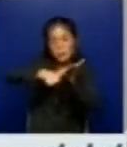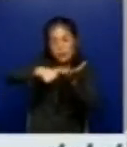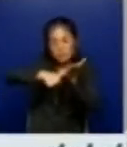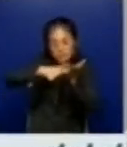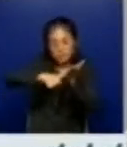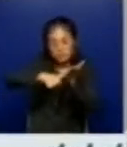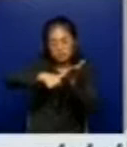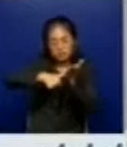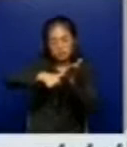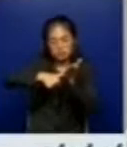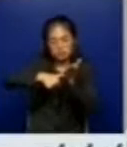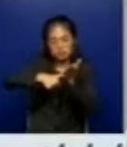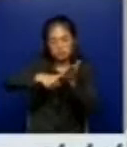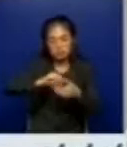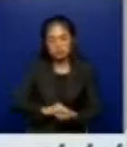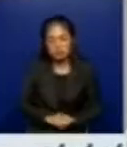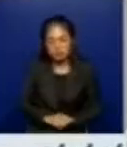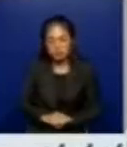นะครับ